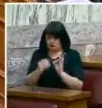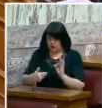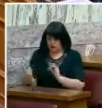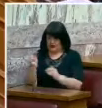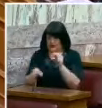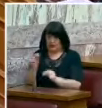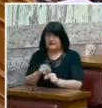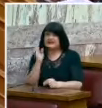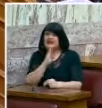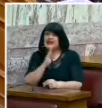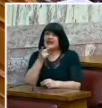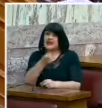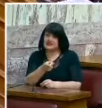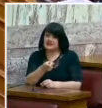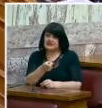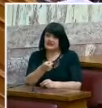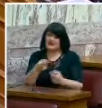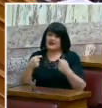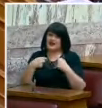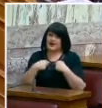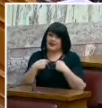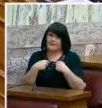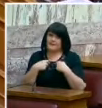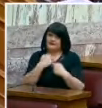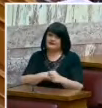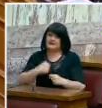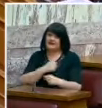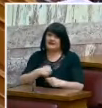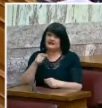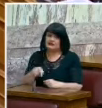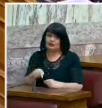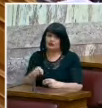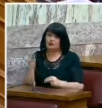εκτεθείτε, γιατί όπως ξέρετε για μας δυστυχώς αυτή ήταν μια εκλογή η οποία δεν πήγε.